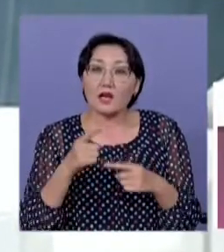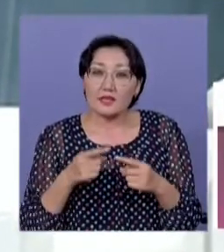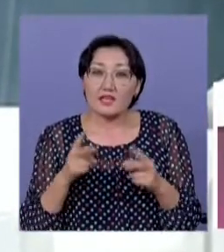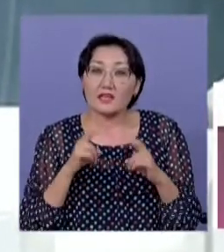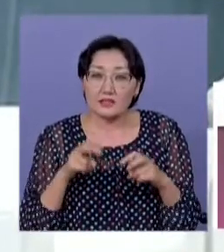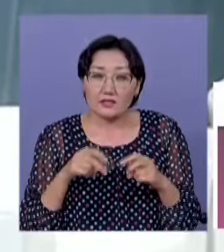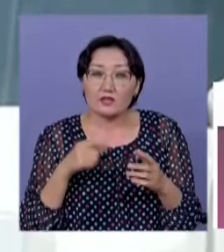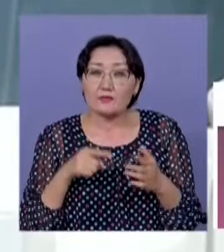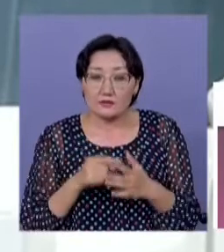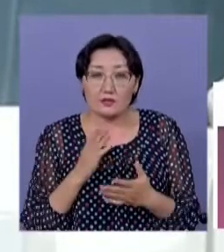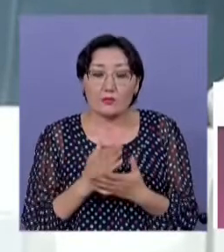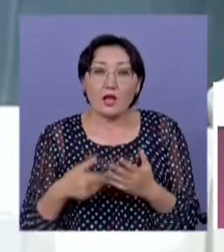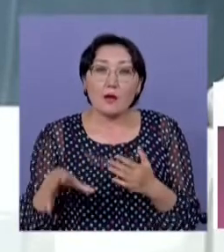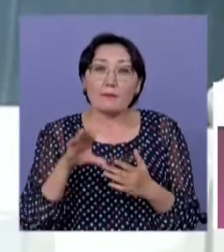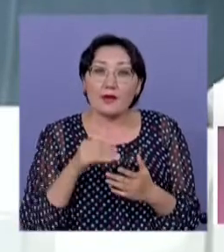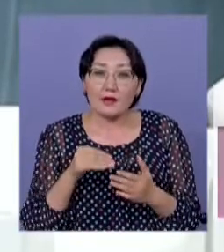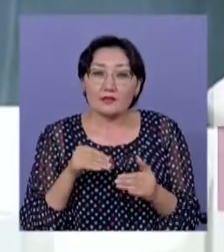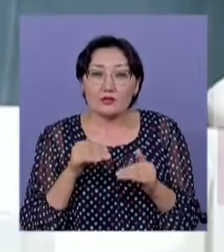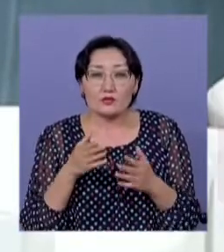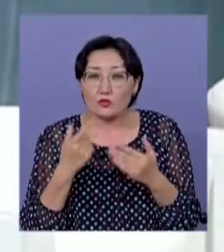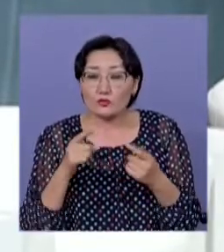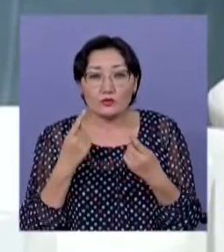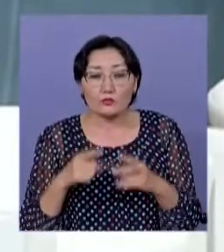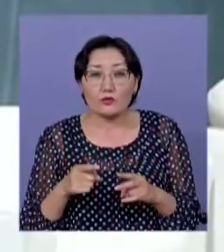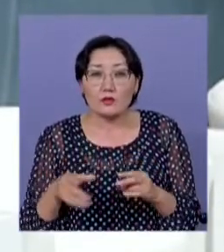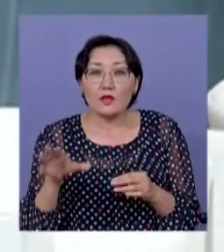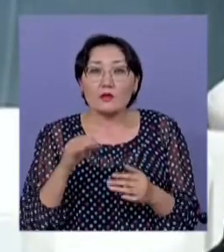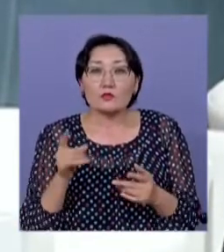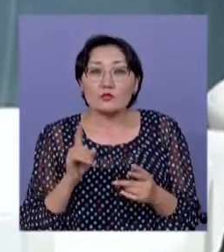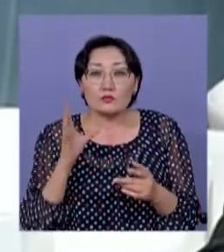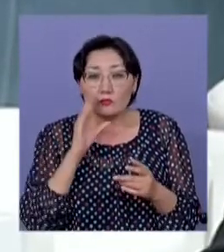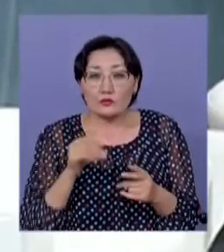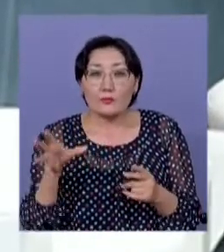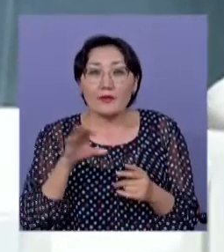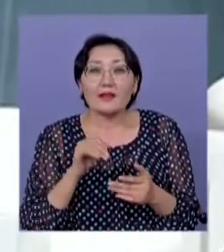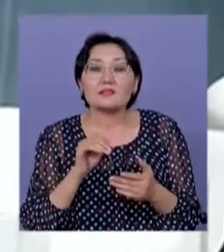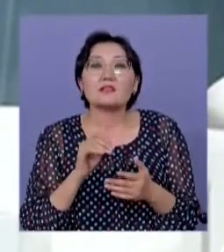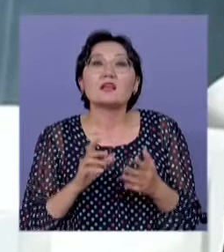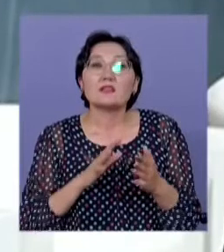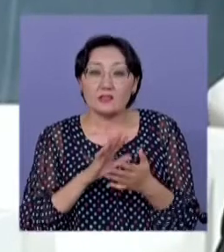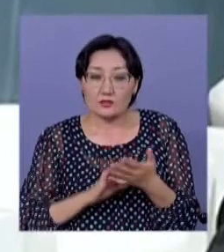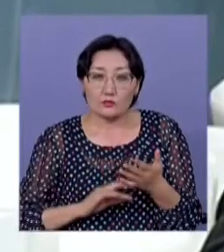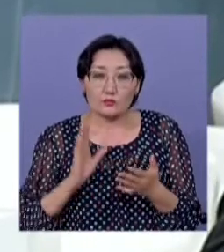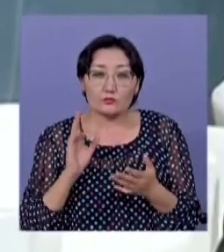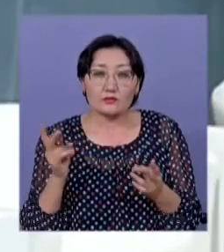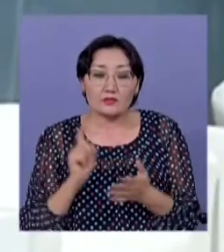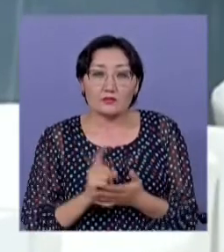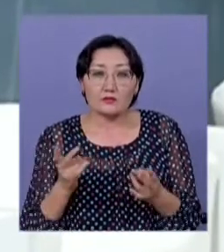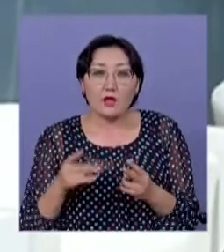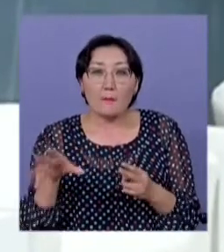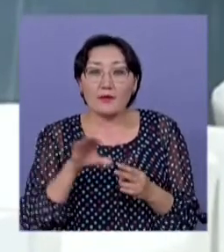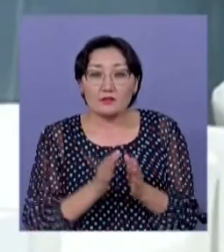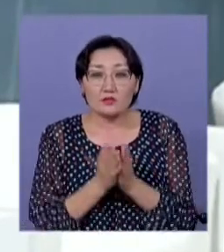бар, бірақ барлығын жоққа шығару мүмкін емес. Жеткен жерімізден ары қарай жетілдіріп отыруымыз керек. Жалпы оқулық